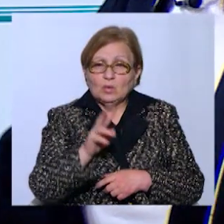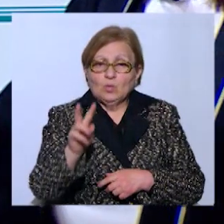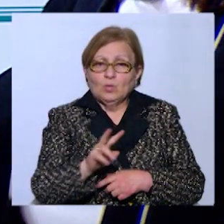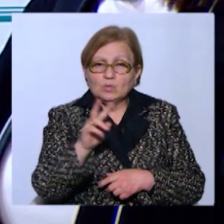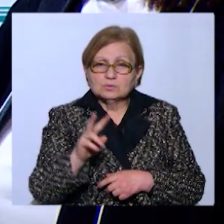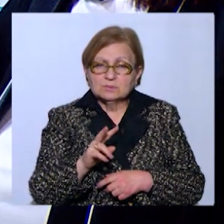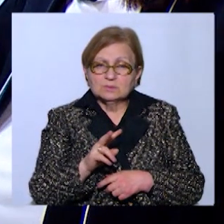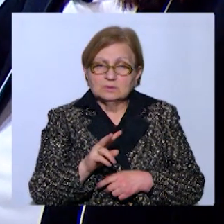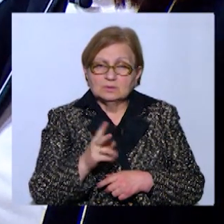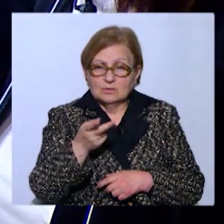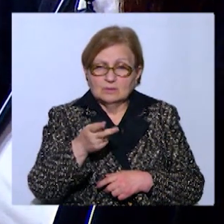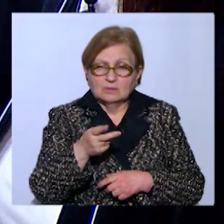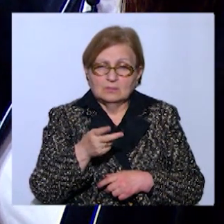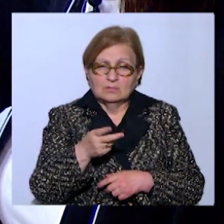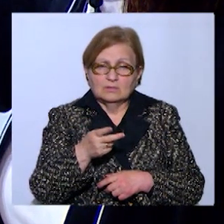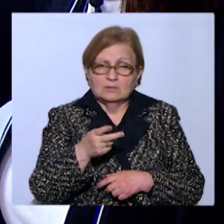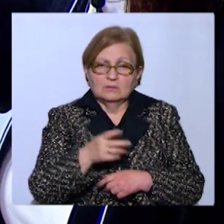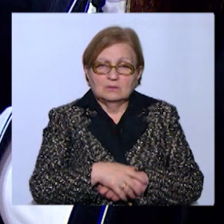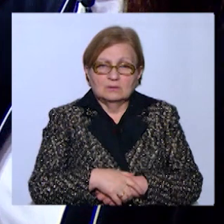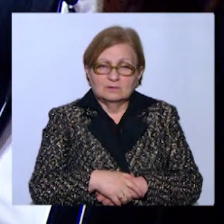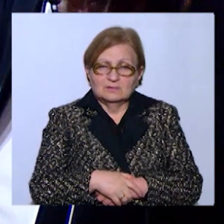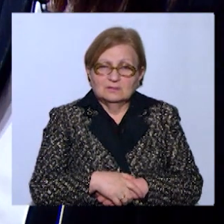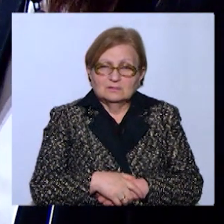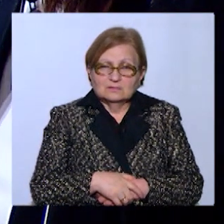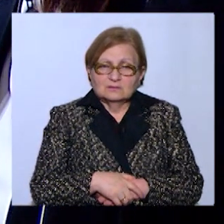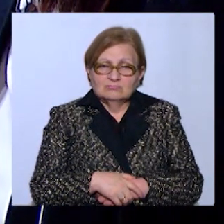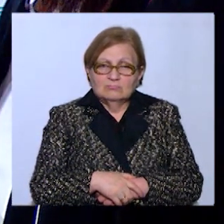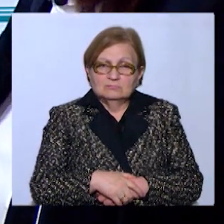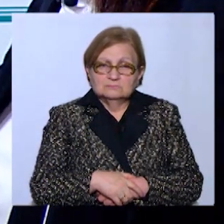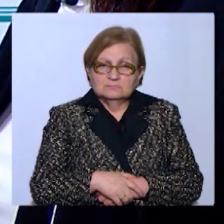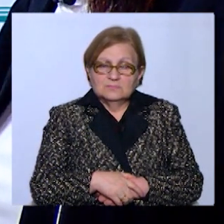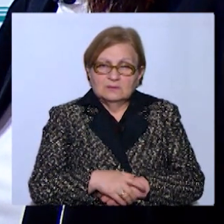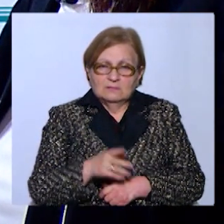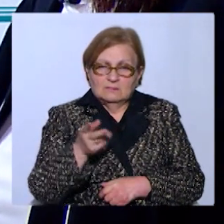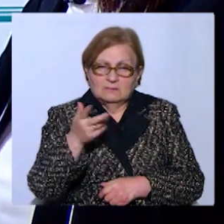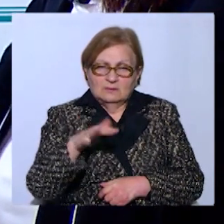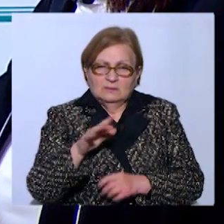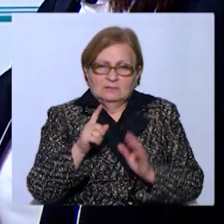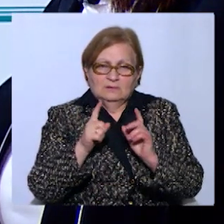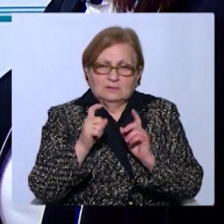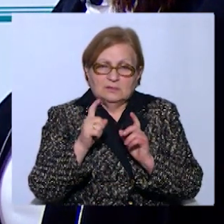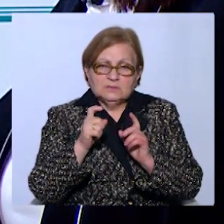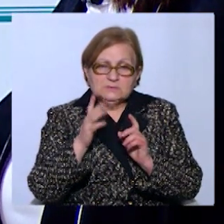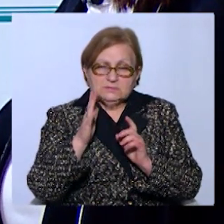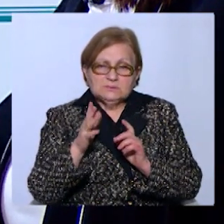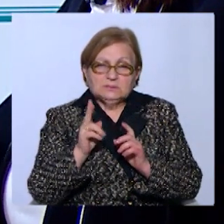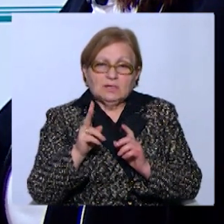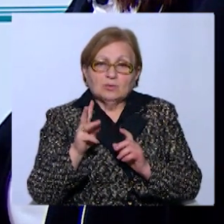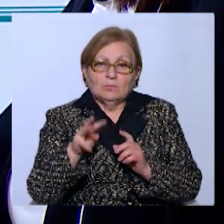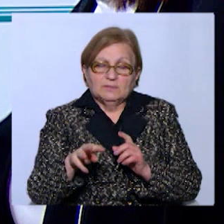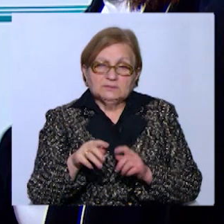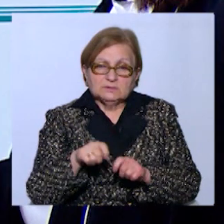რამდენს გაივლიდა? 2-ჯერ 2, უი კილოგრამი დავწერე, კილომეტრი. 2-ჯერ 100